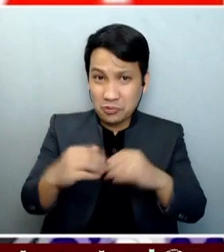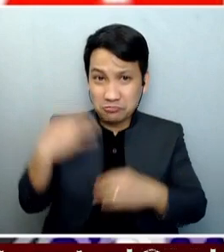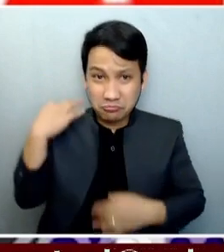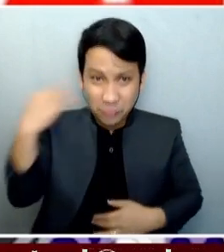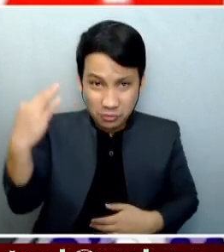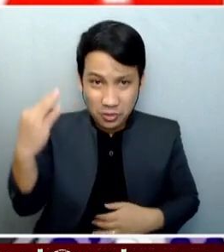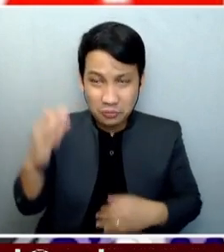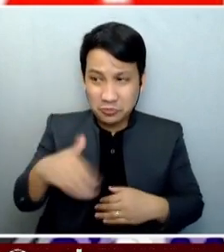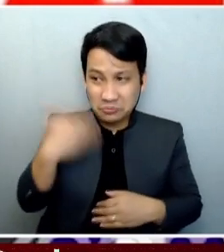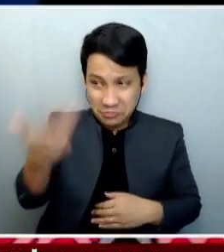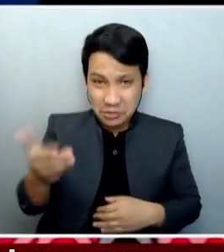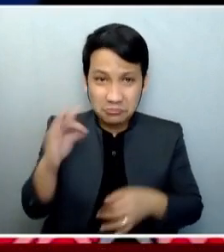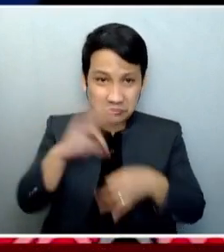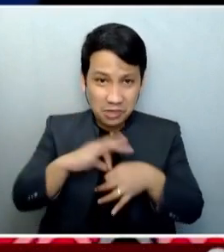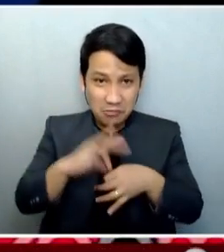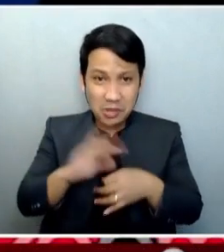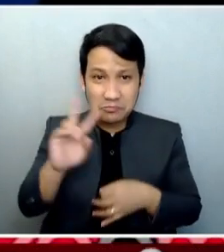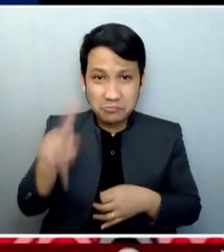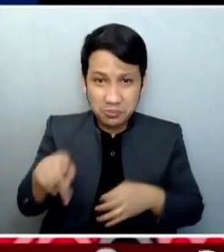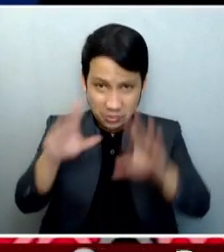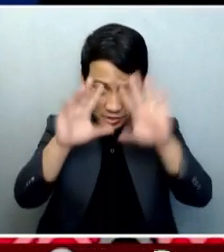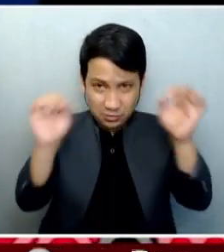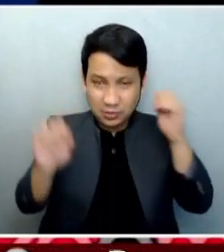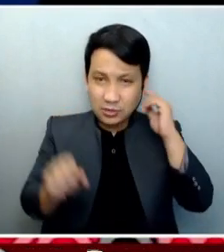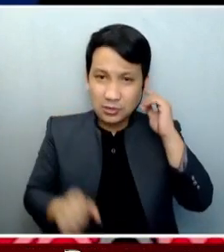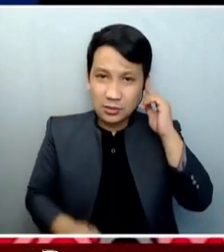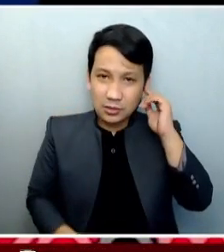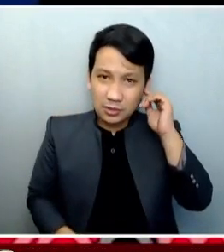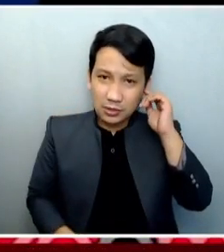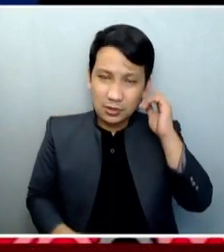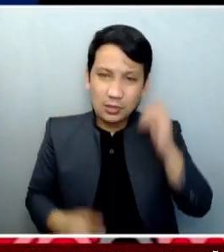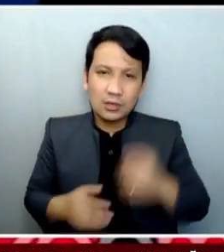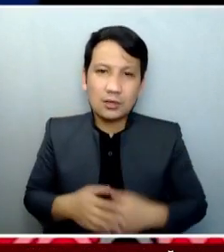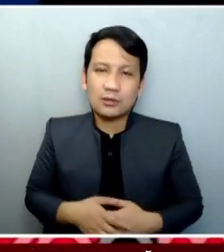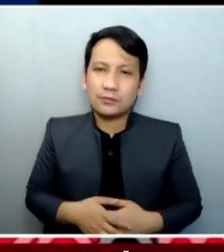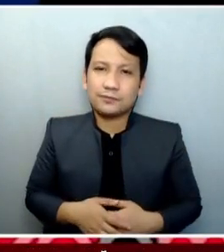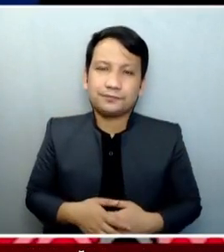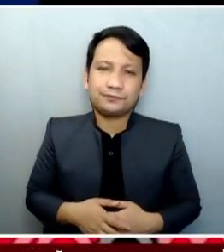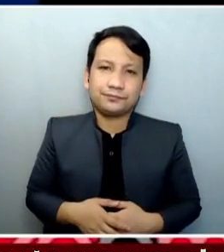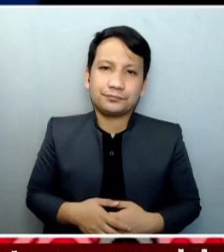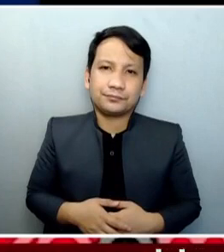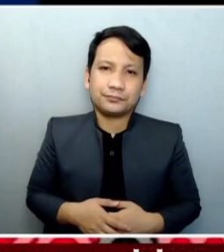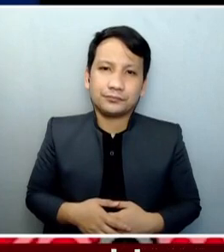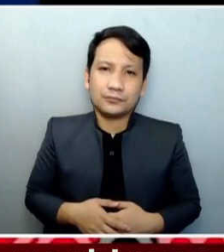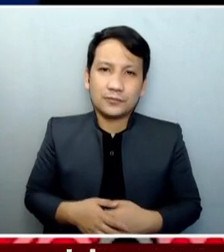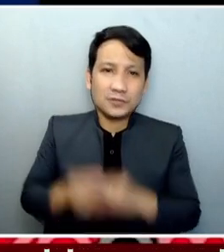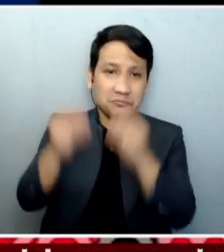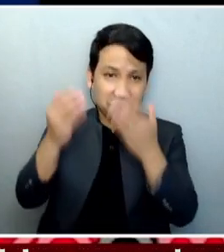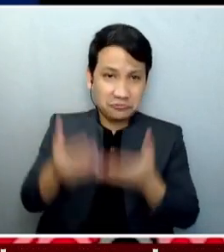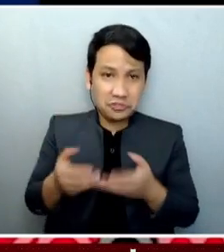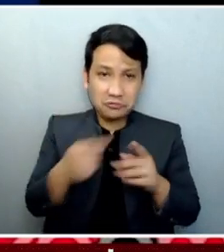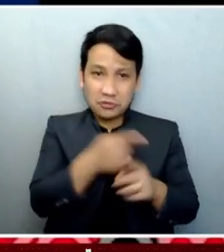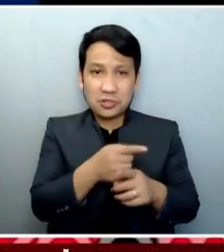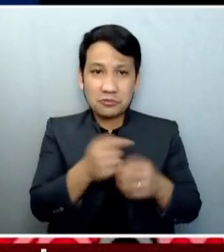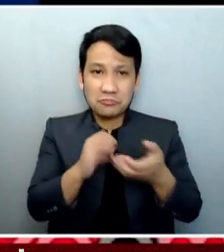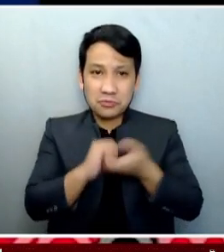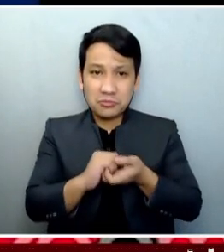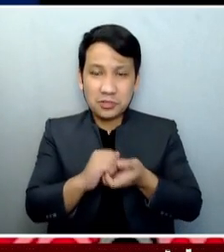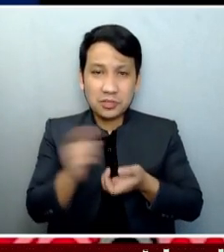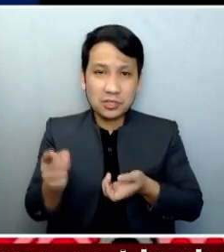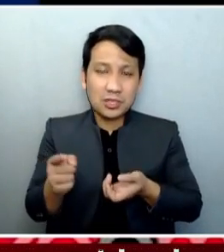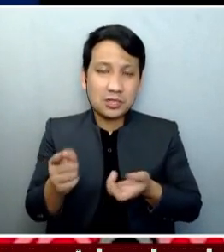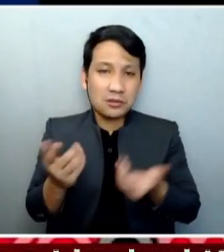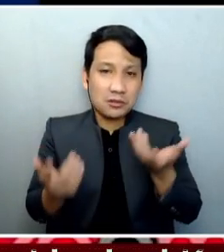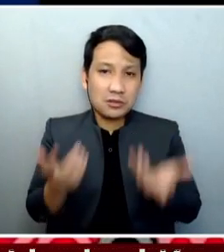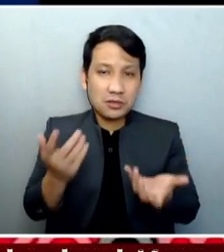bilang vice-presidente. Kalabasa Award ang ibinigay ng ating mga kaguruan dito sa tandem ni President Duterte